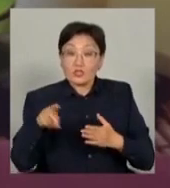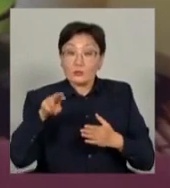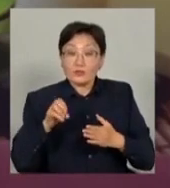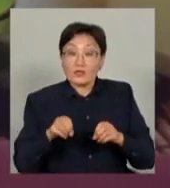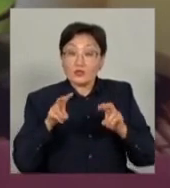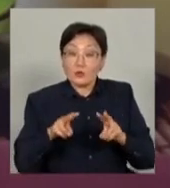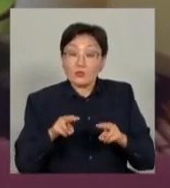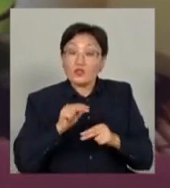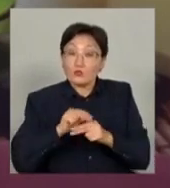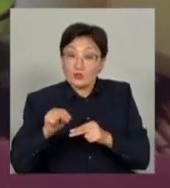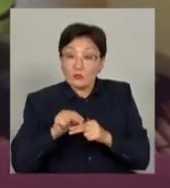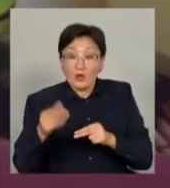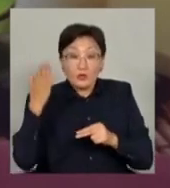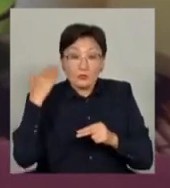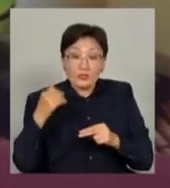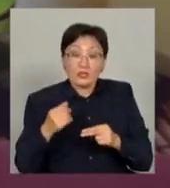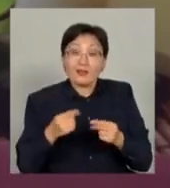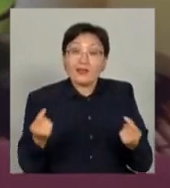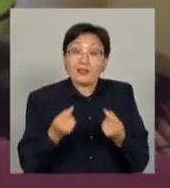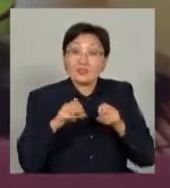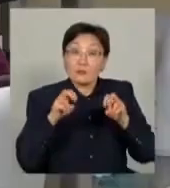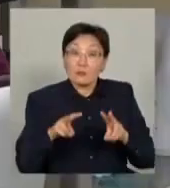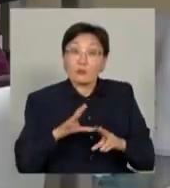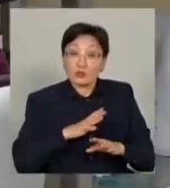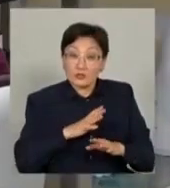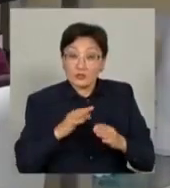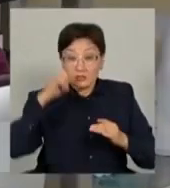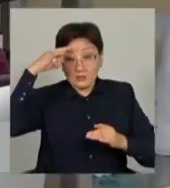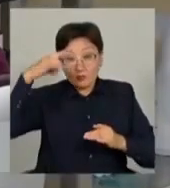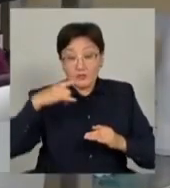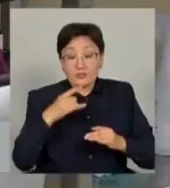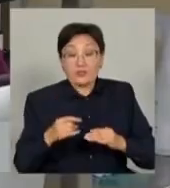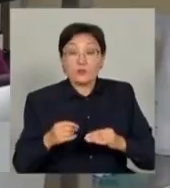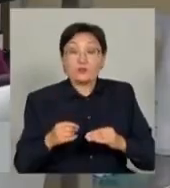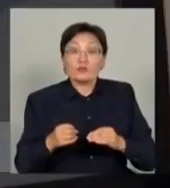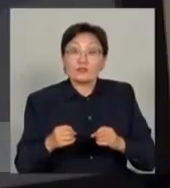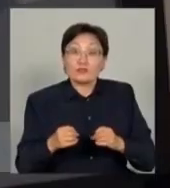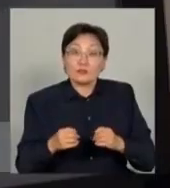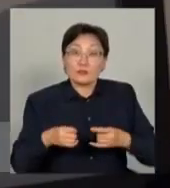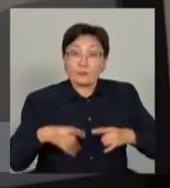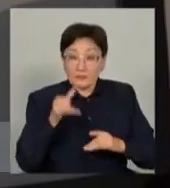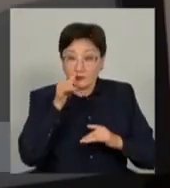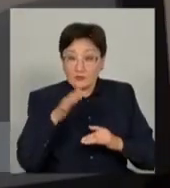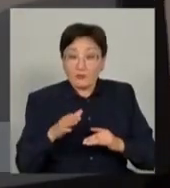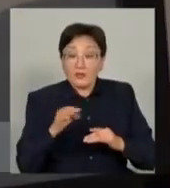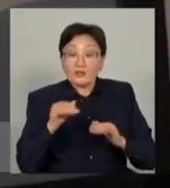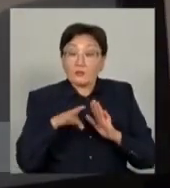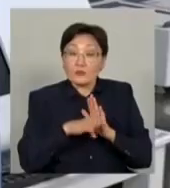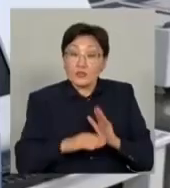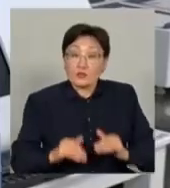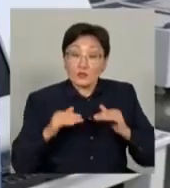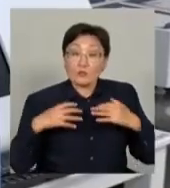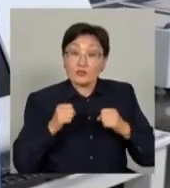де маман даярлау деген, бұрын саусақпен санайтын маман болған. Қазақстанда бедеулікке қатысты ресми статистика өсіп келеді. Денсаулық